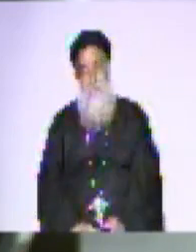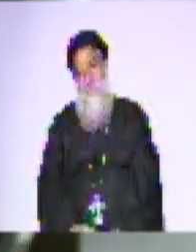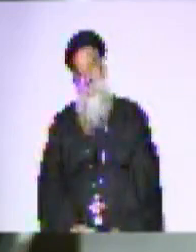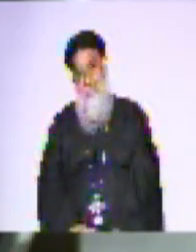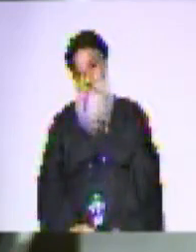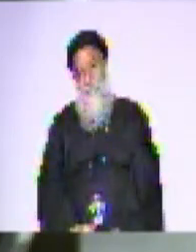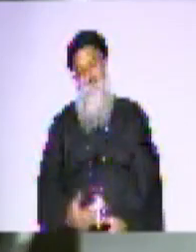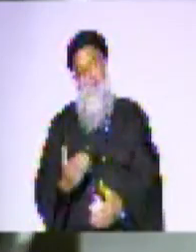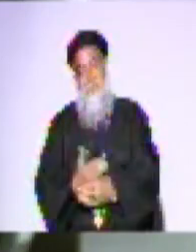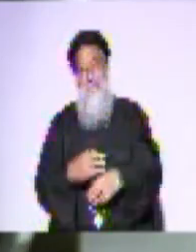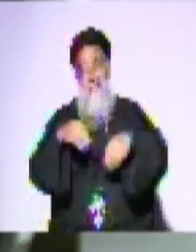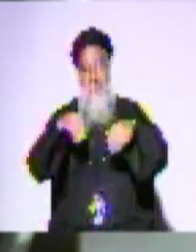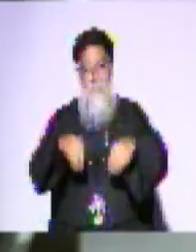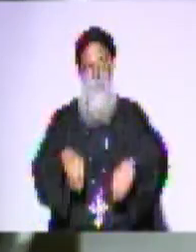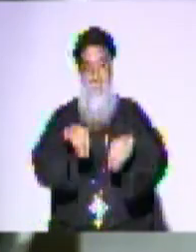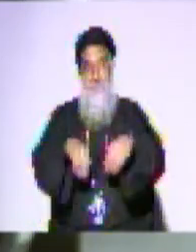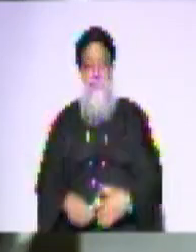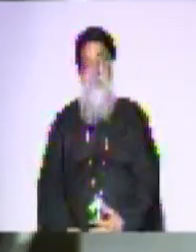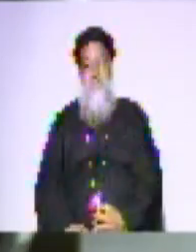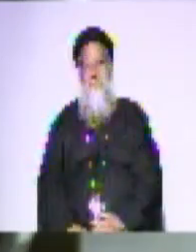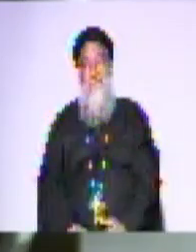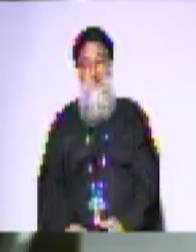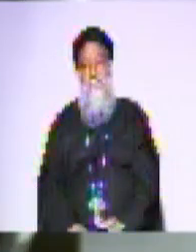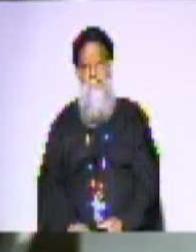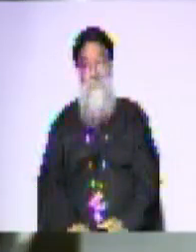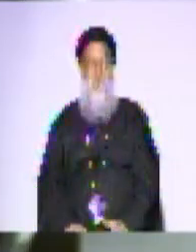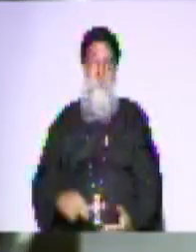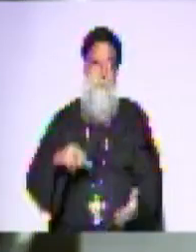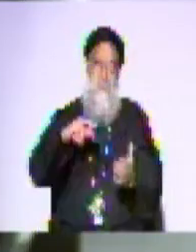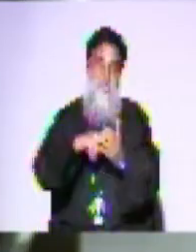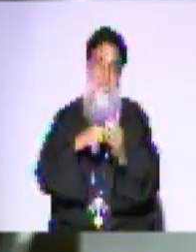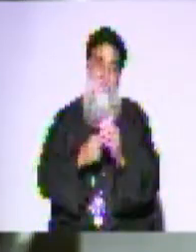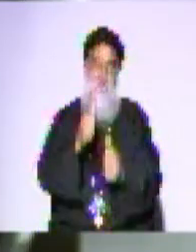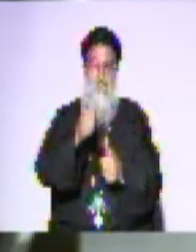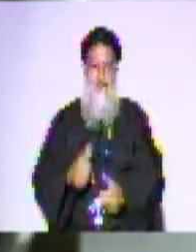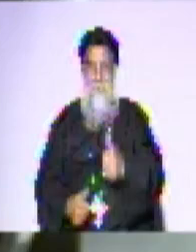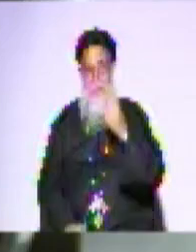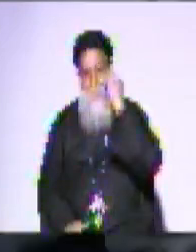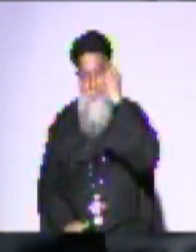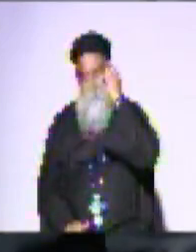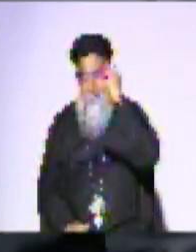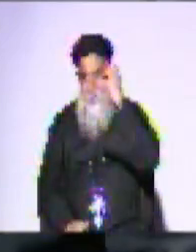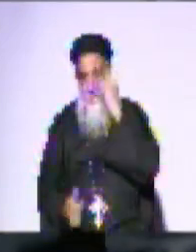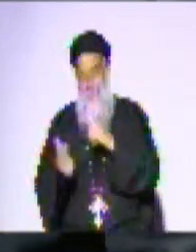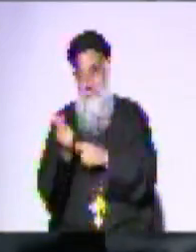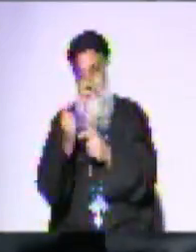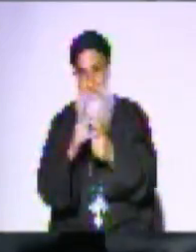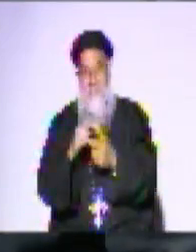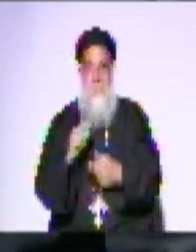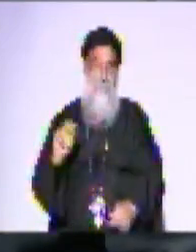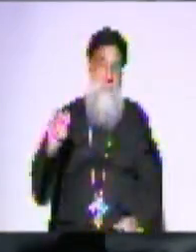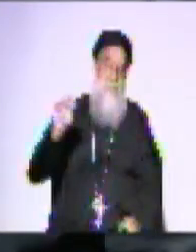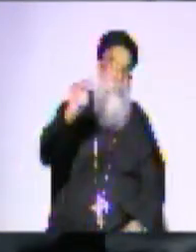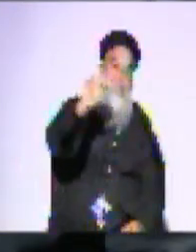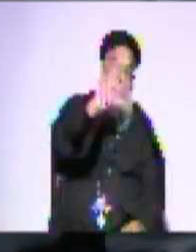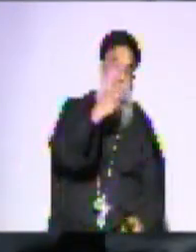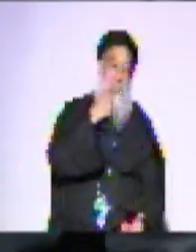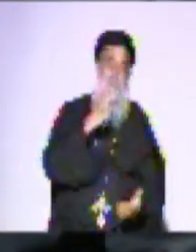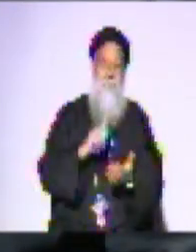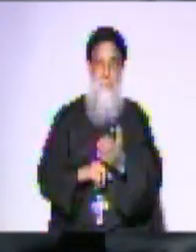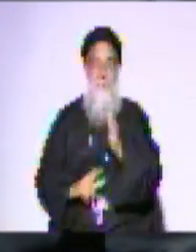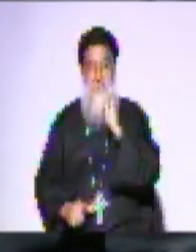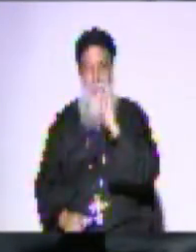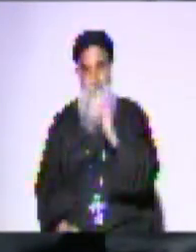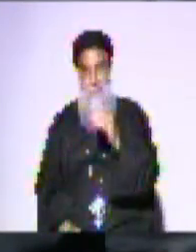عشان كده اتعمد دي مفاعيل الخلاص أيوه والسيد المسيح طبعا يقول لنيقوديموس الحق